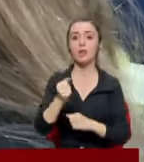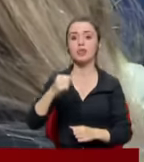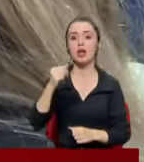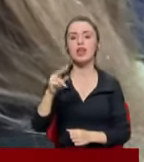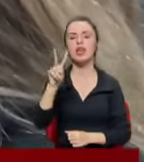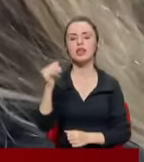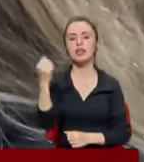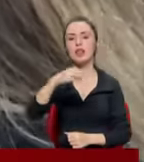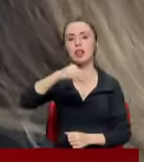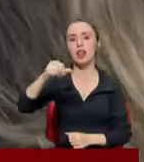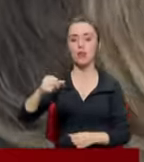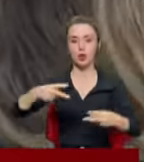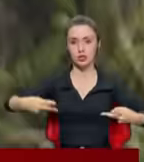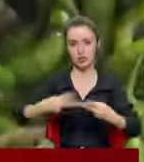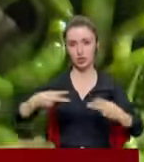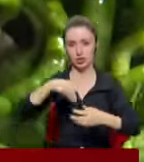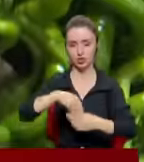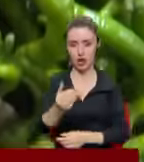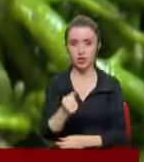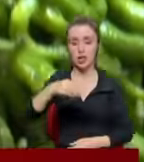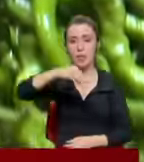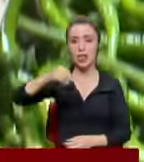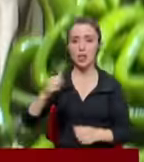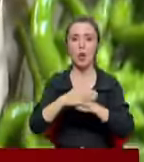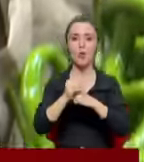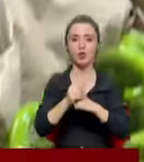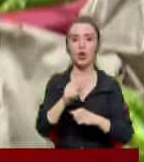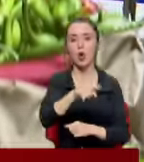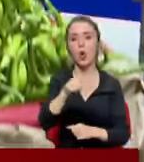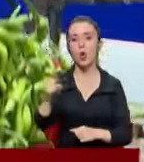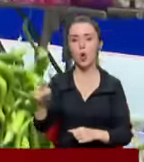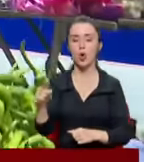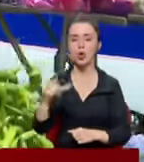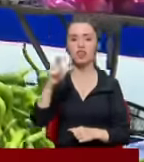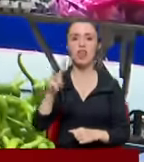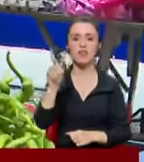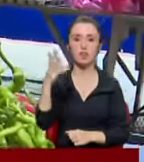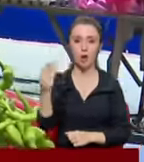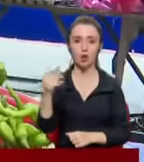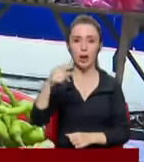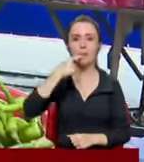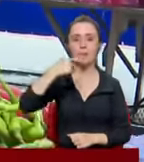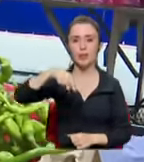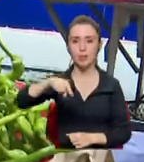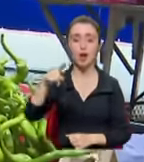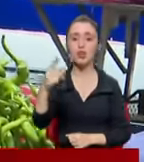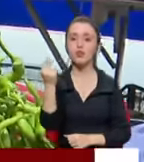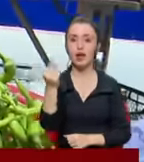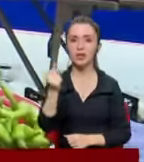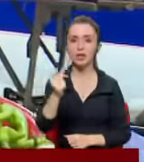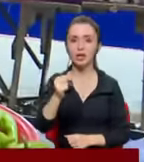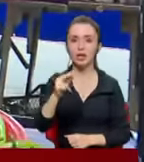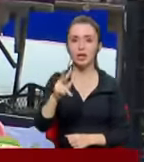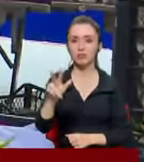iki tane alacağım o da akşam salatam sıkmak için alacağım limon ve portakal gibi bir başka C vitamini deposu biber Onun da fiyatı